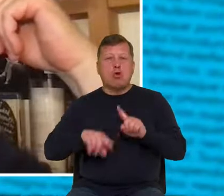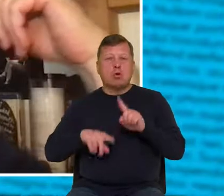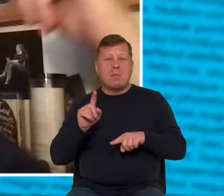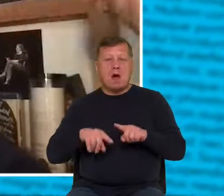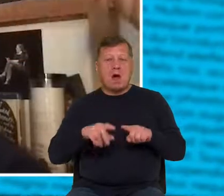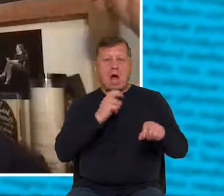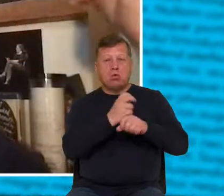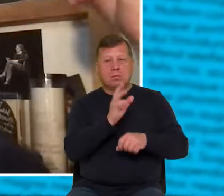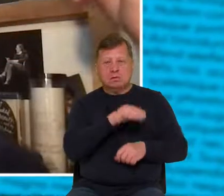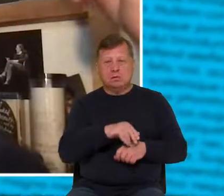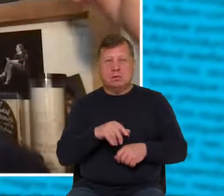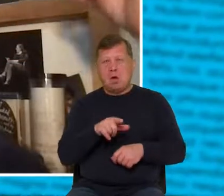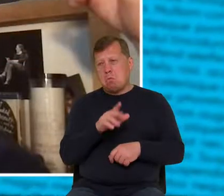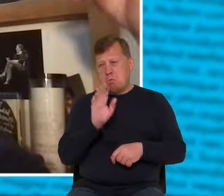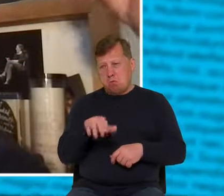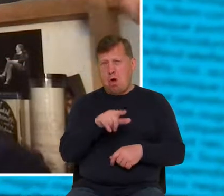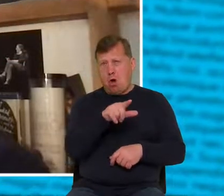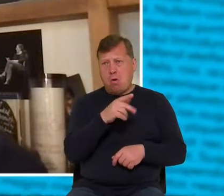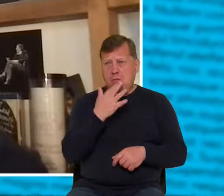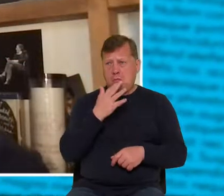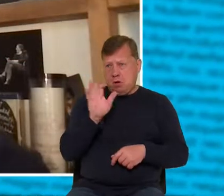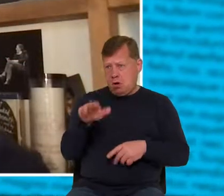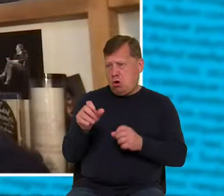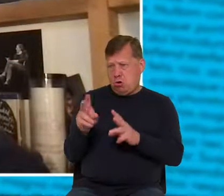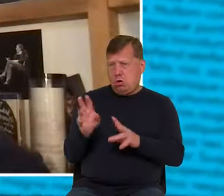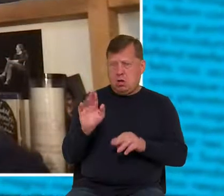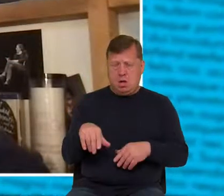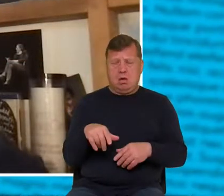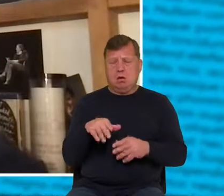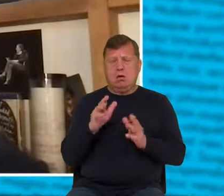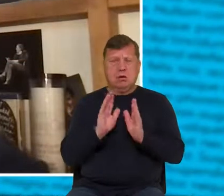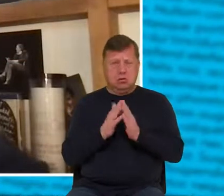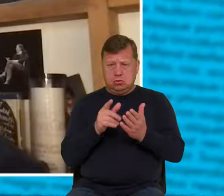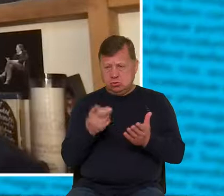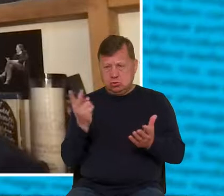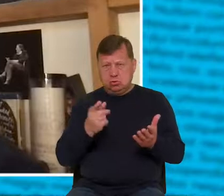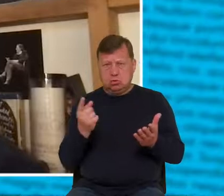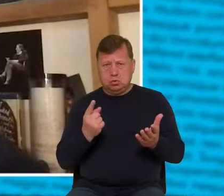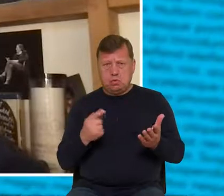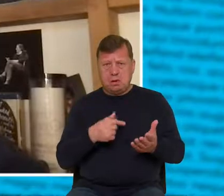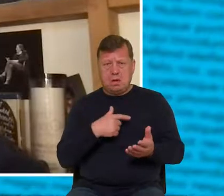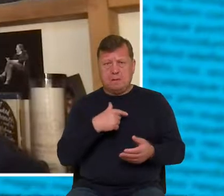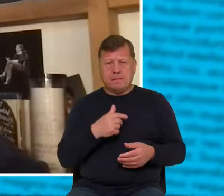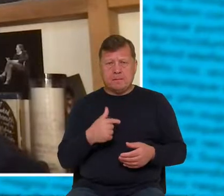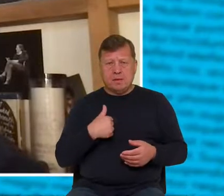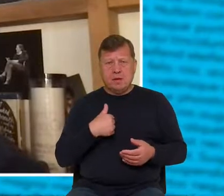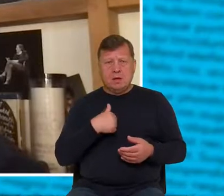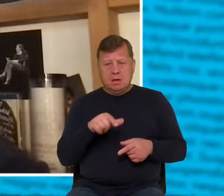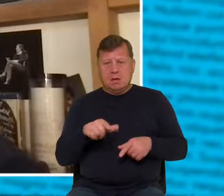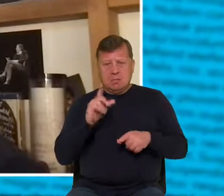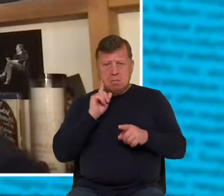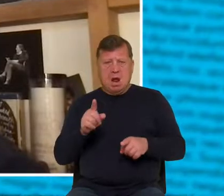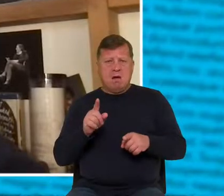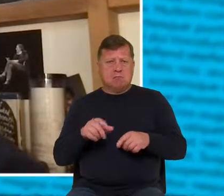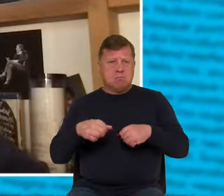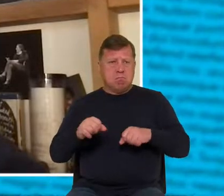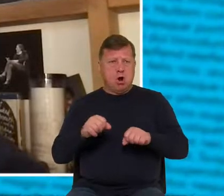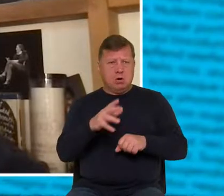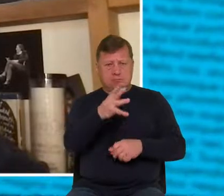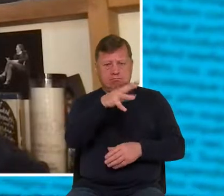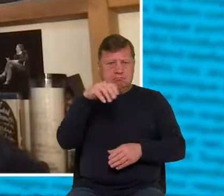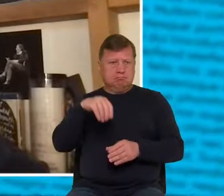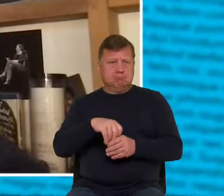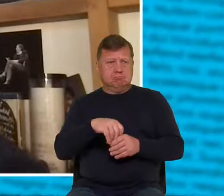motocykla. Rami mówił, świetnie, super, super książka. Fajnie, że mnie znowu wsadziłeś na prawdziwy motocykl. Tak więc